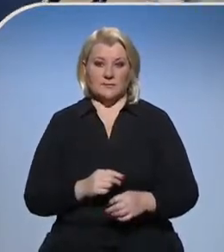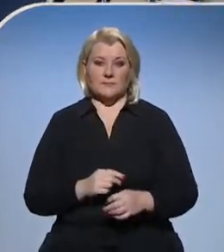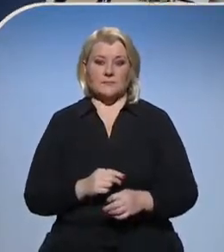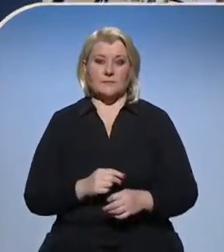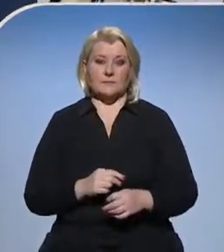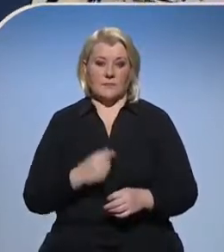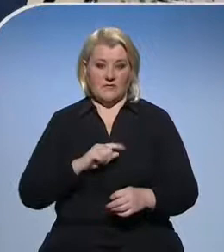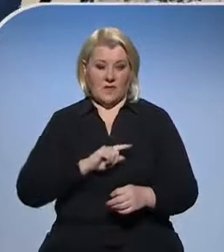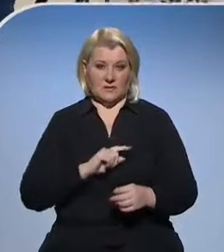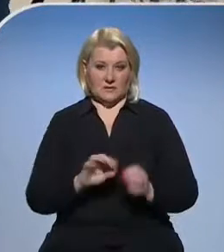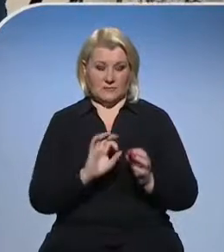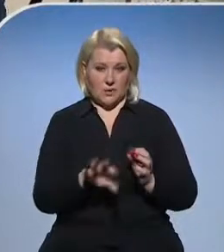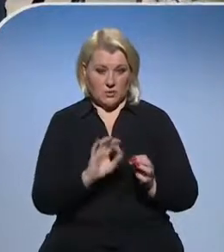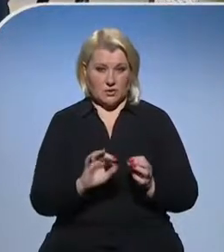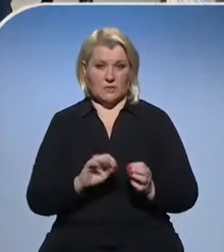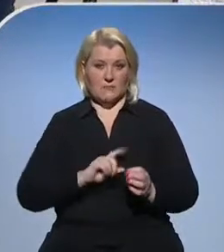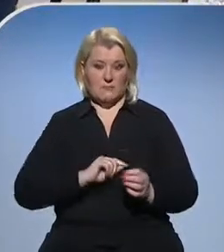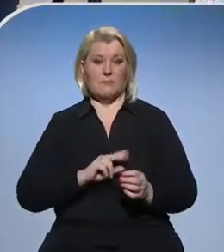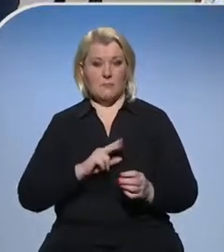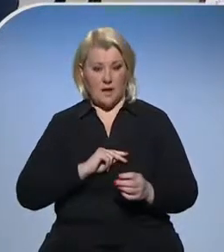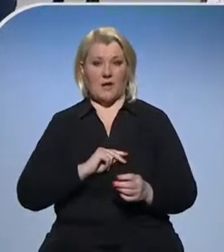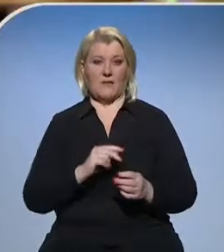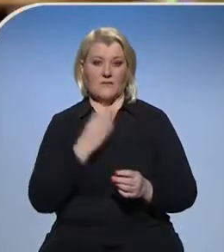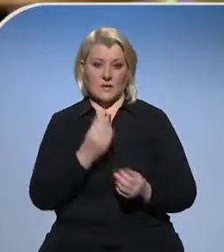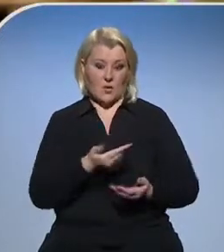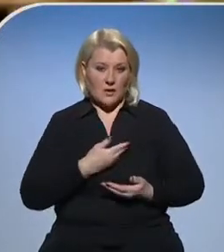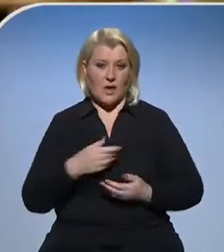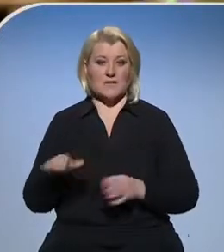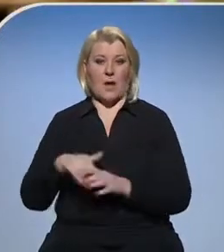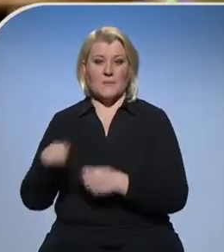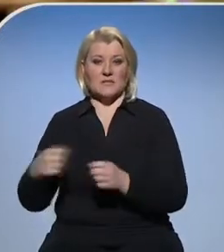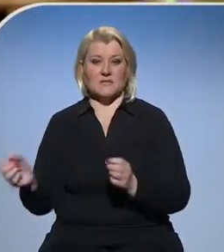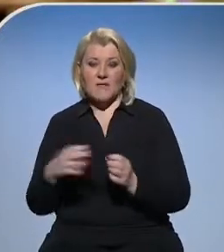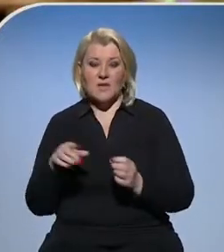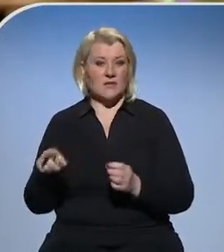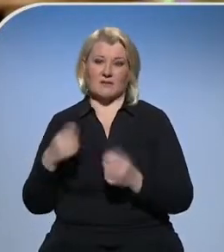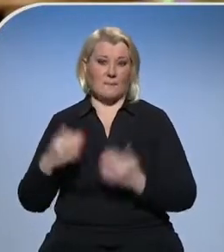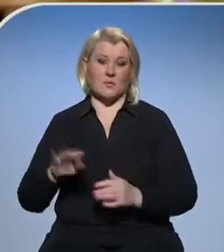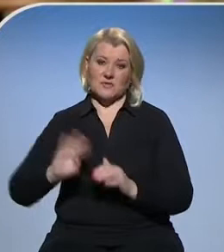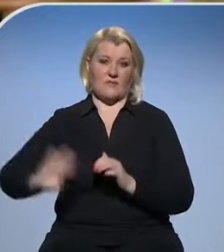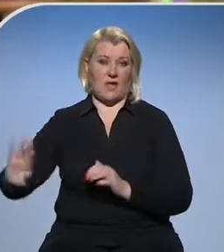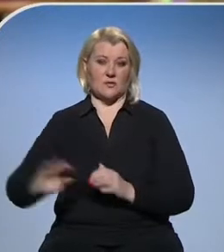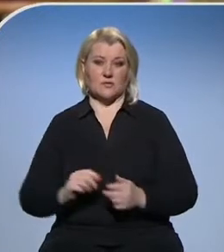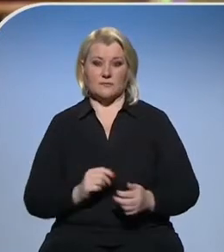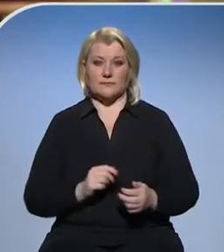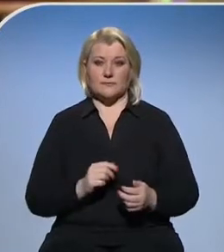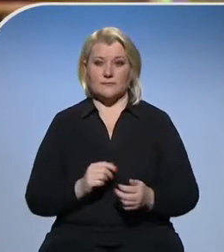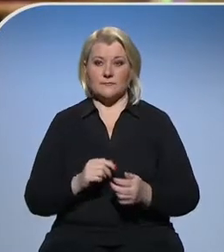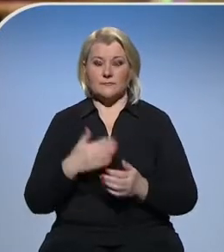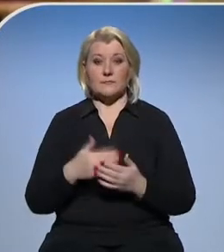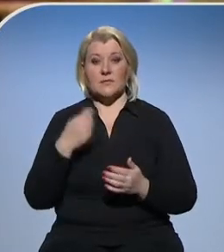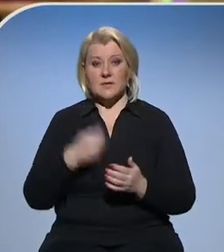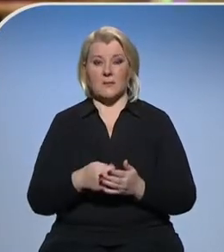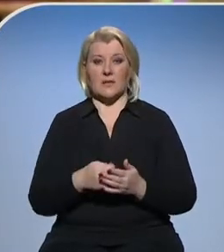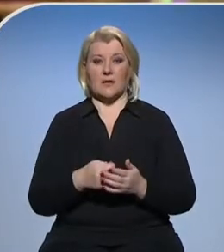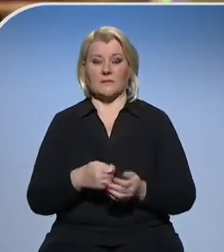příspěvky účastníka je jedna věc, ten zaměstnavatel má to svoje, nekombinuje se to. To znamená, pokud já si nevyužívám to maximum, které bych mohl, a něco